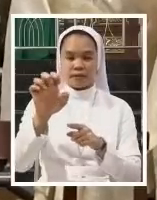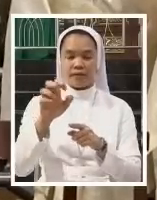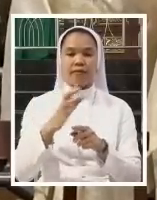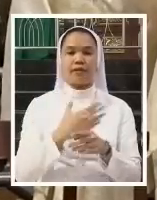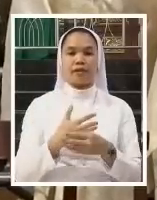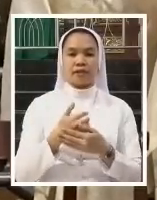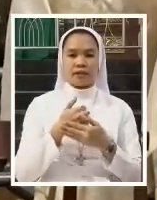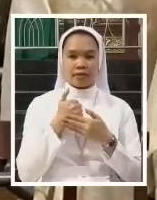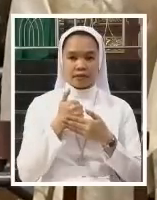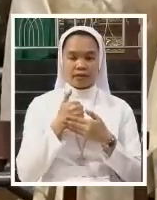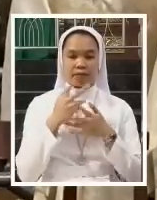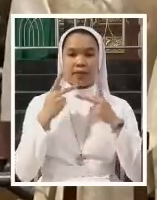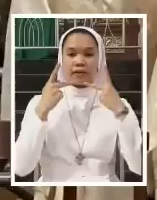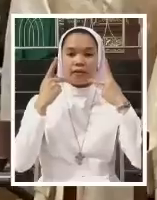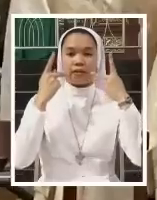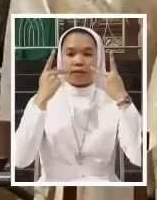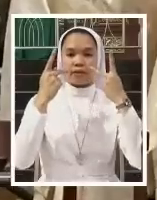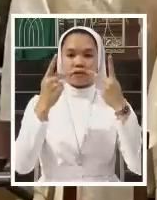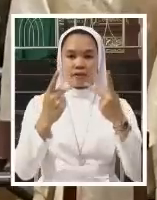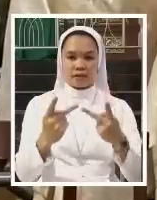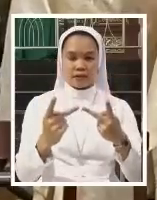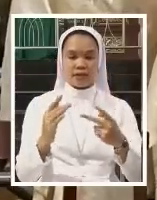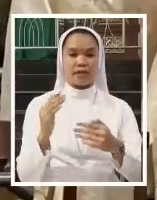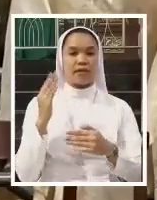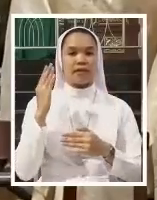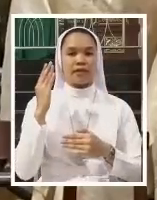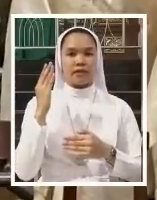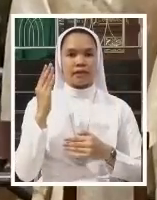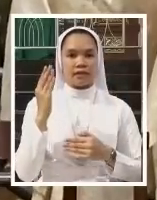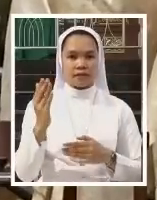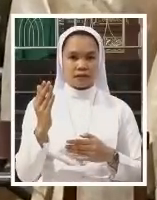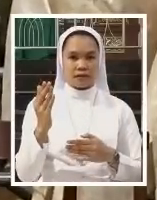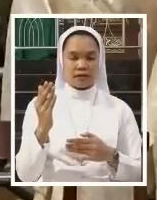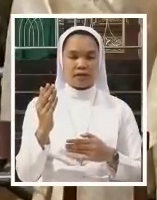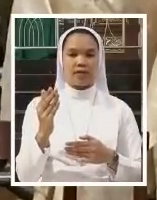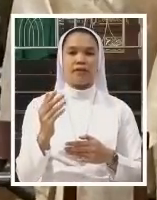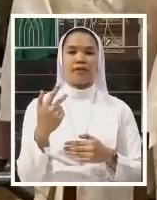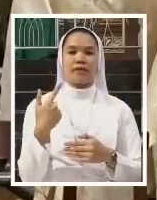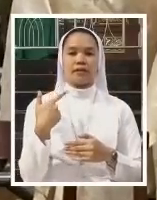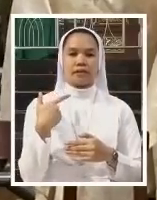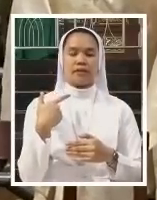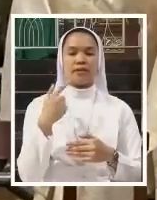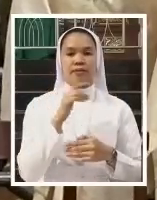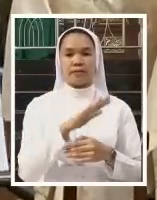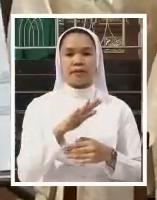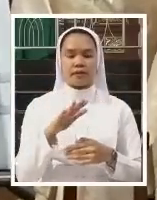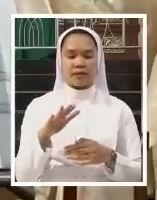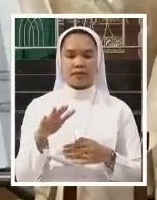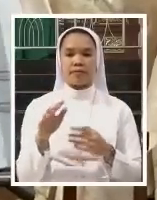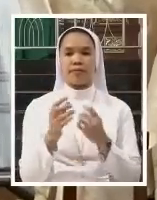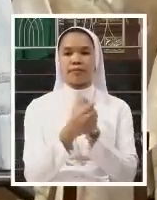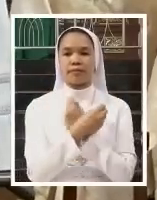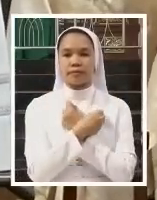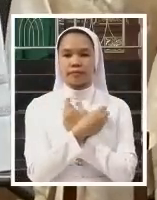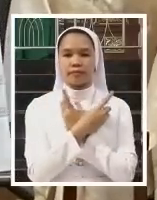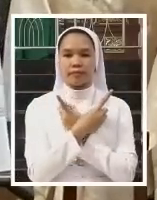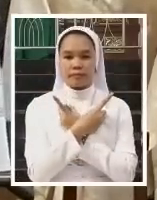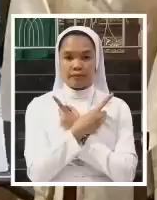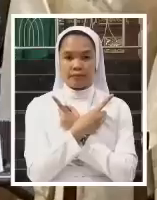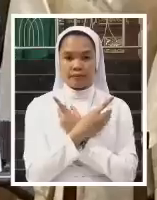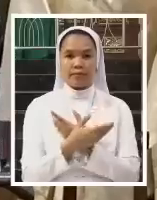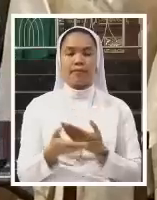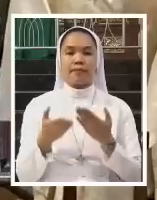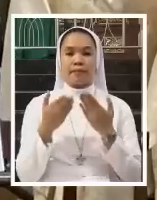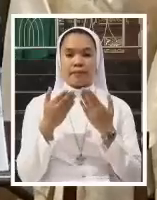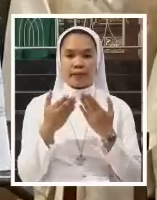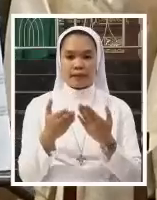tingog, ipinagrokyaw mo na siya, iyo, ang semong aking namomotan. Digdi na